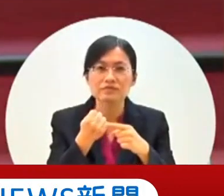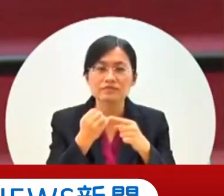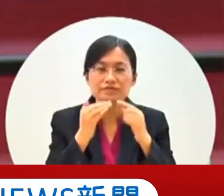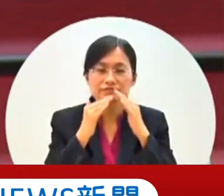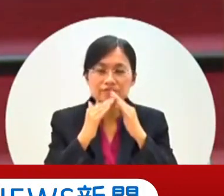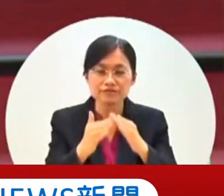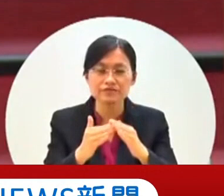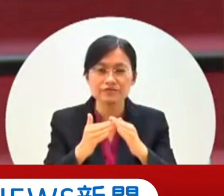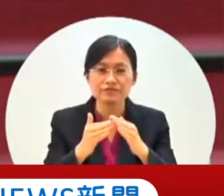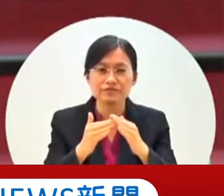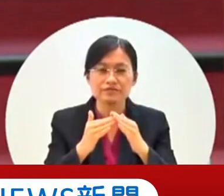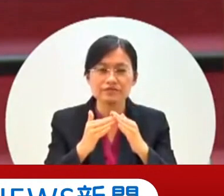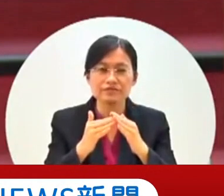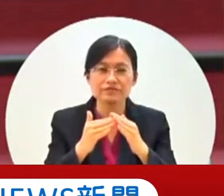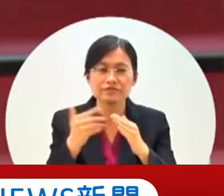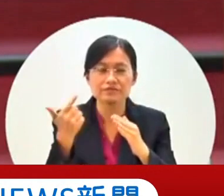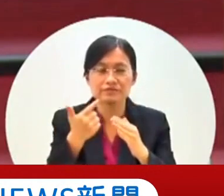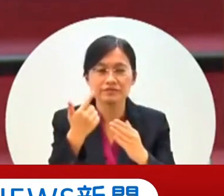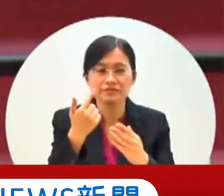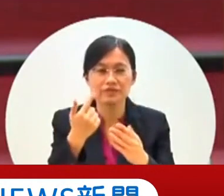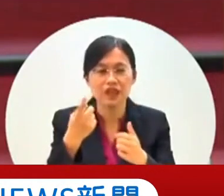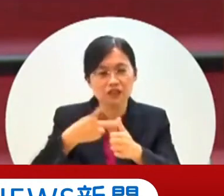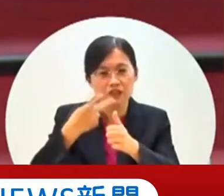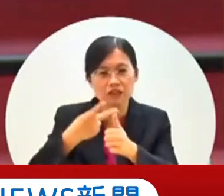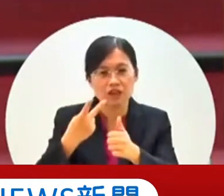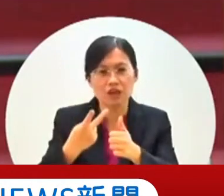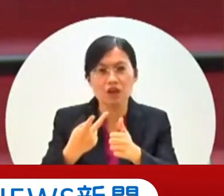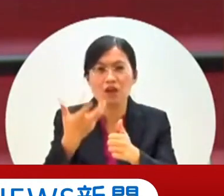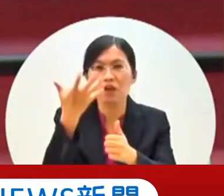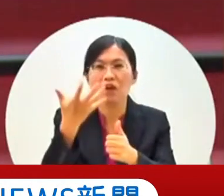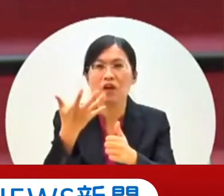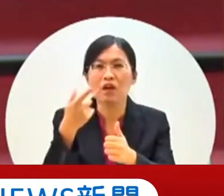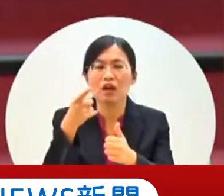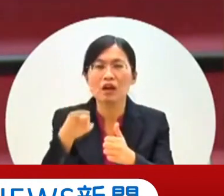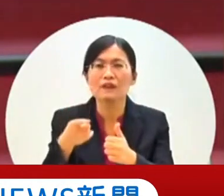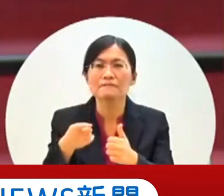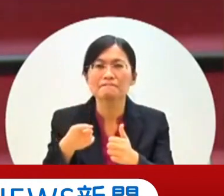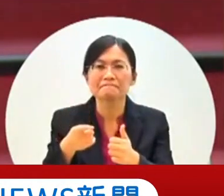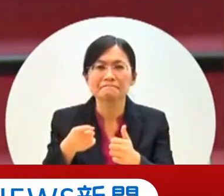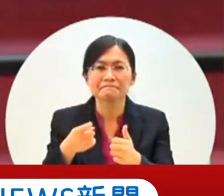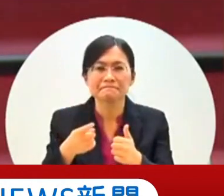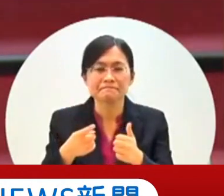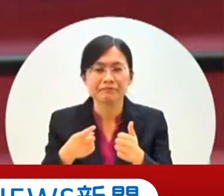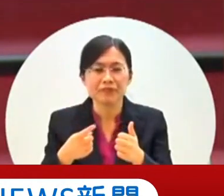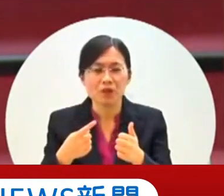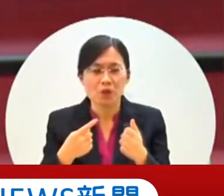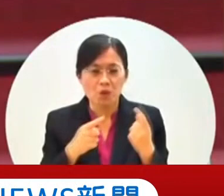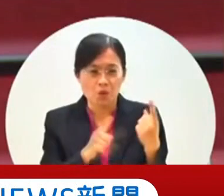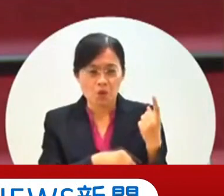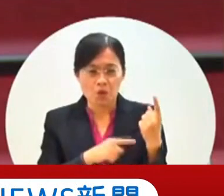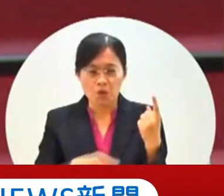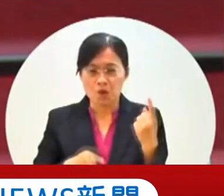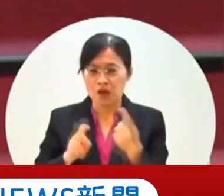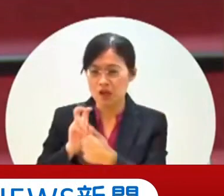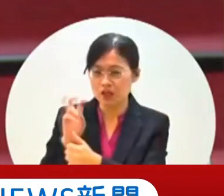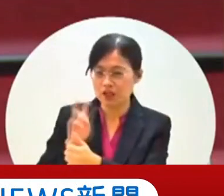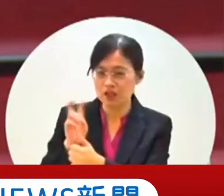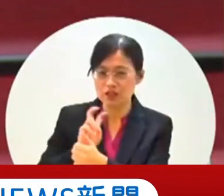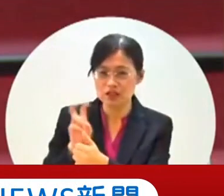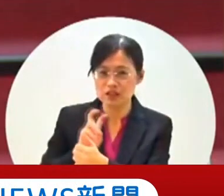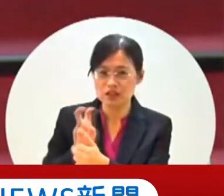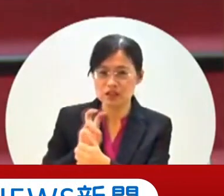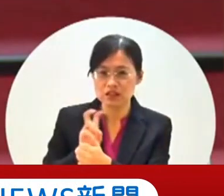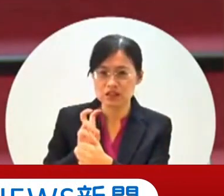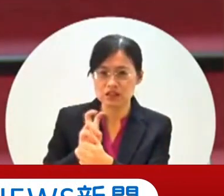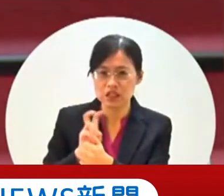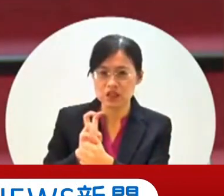高大概40.97，4.97就行。几类人爱抚养将近半个